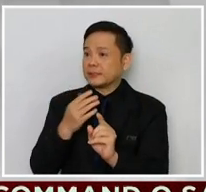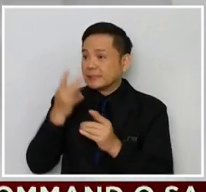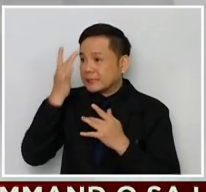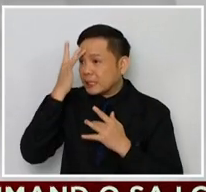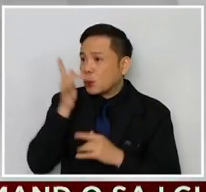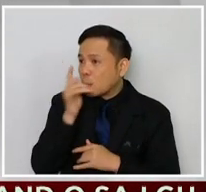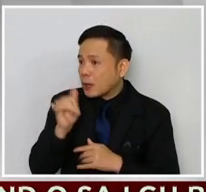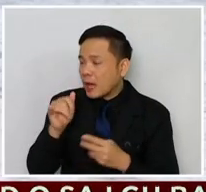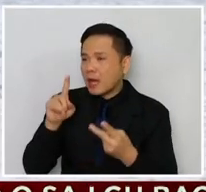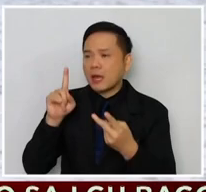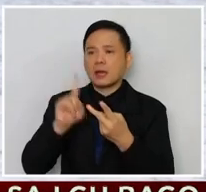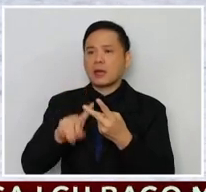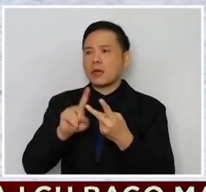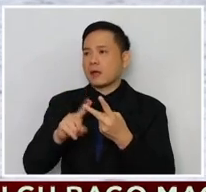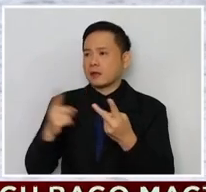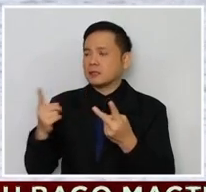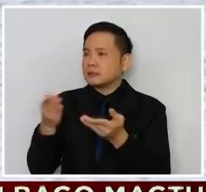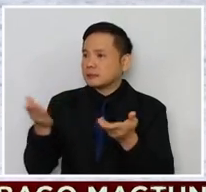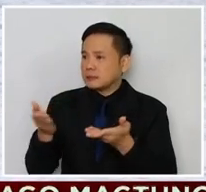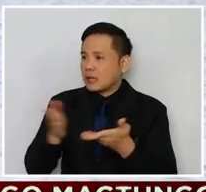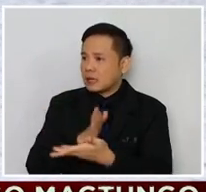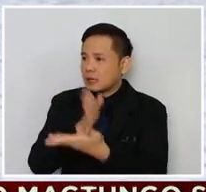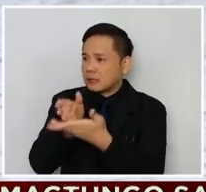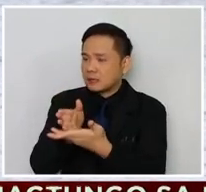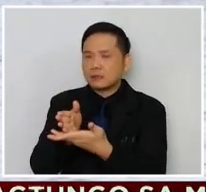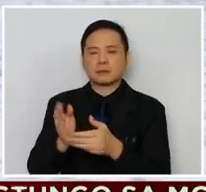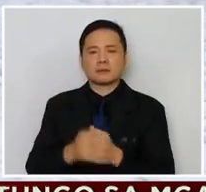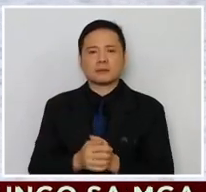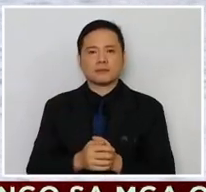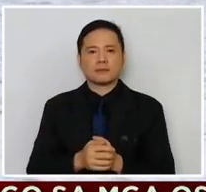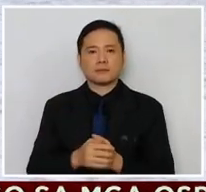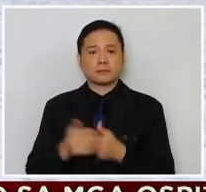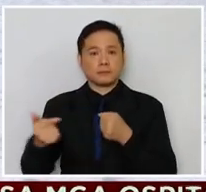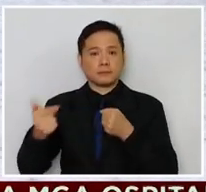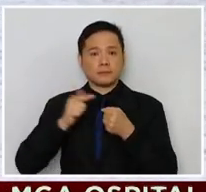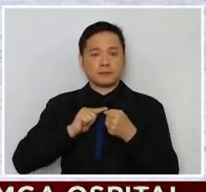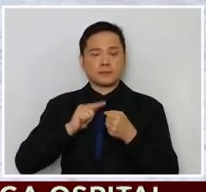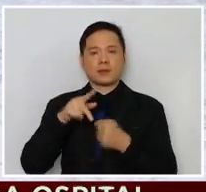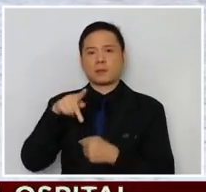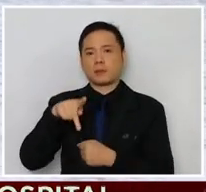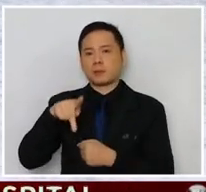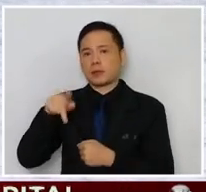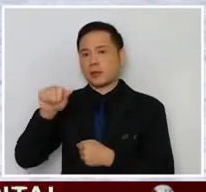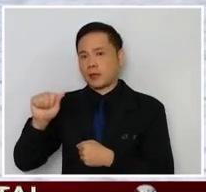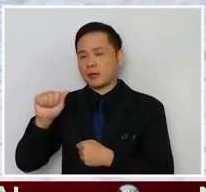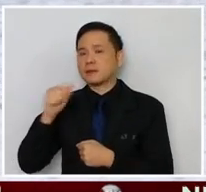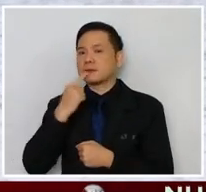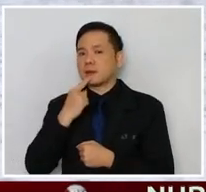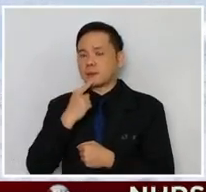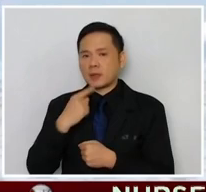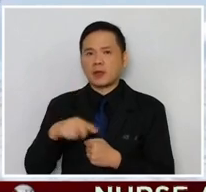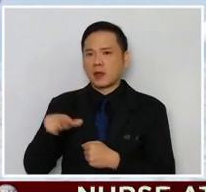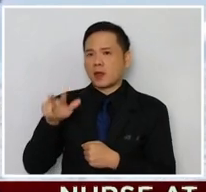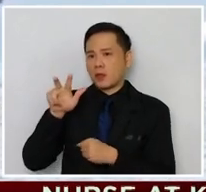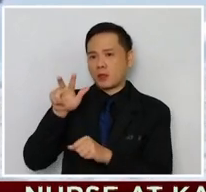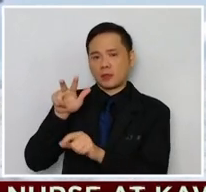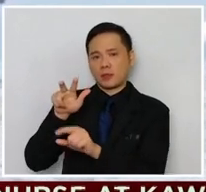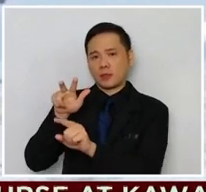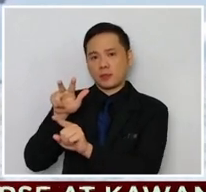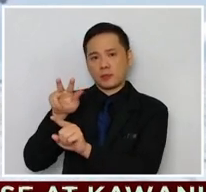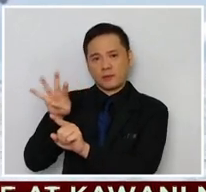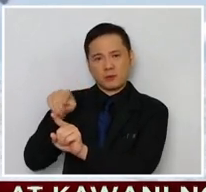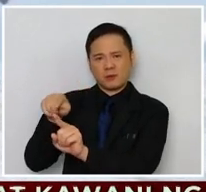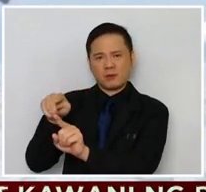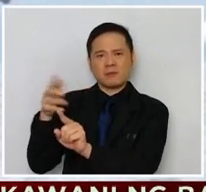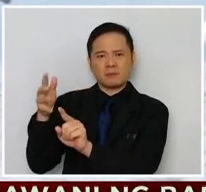po natin. Pero para sa PPA, hindi lamang 33 pasahero ang dapat hanapin. Dahil batay sa